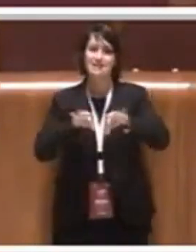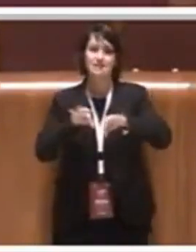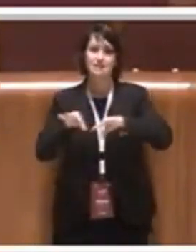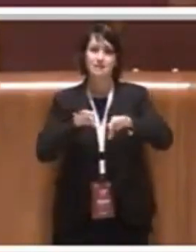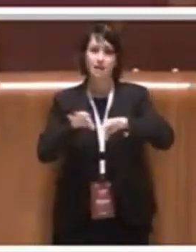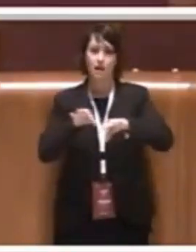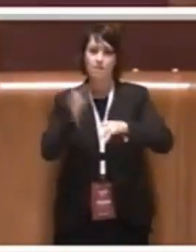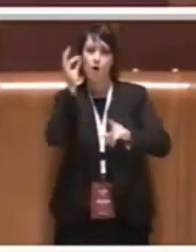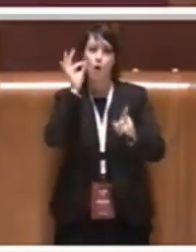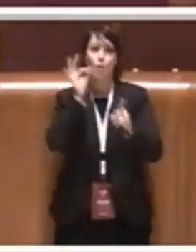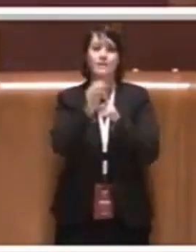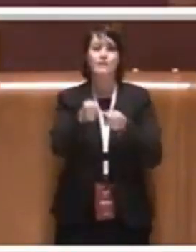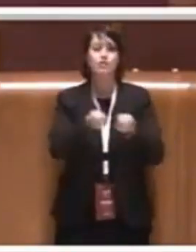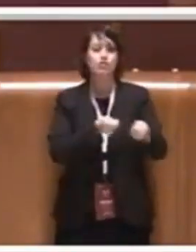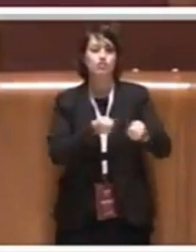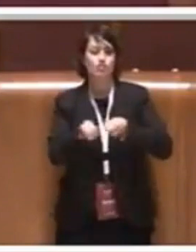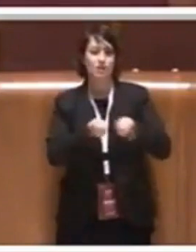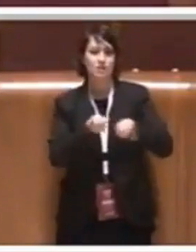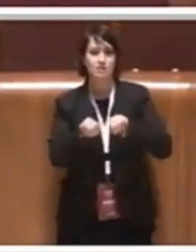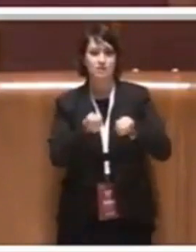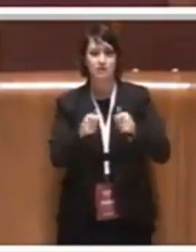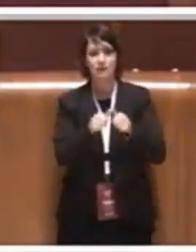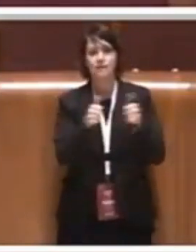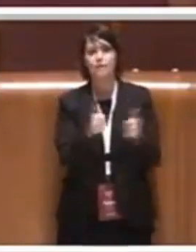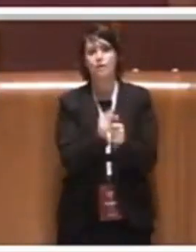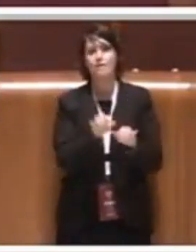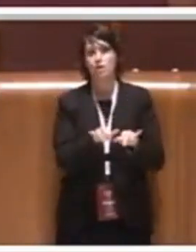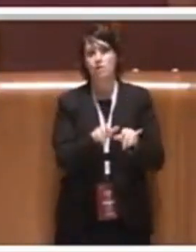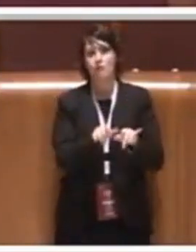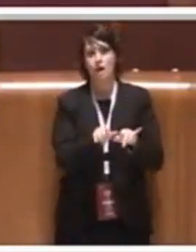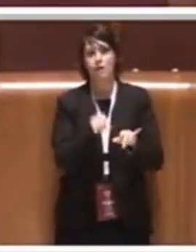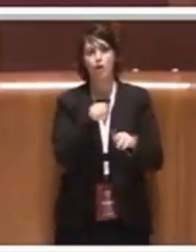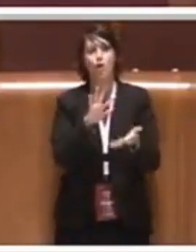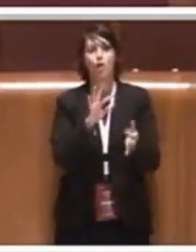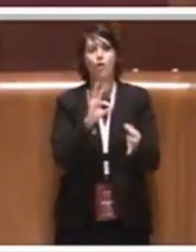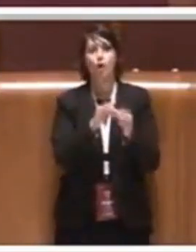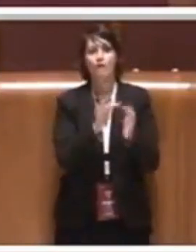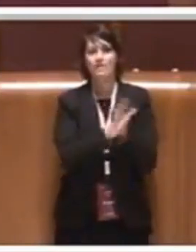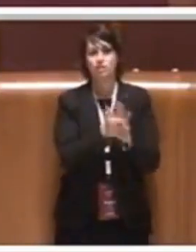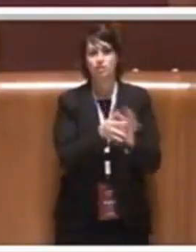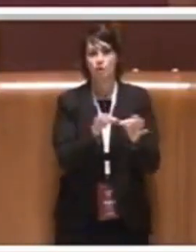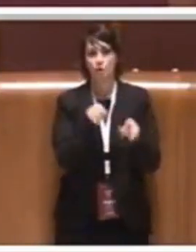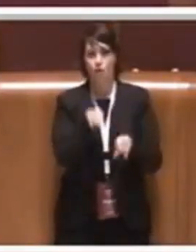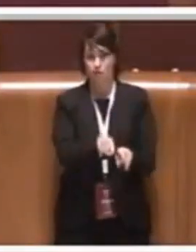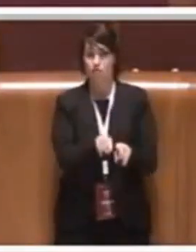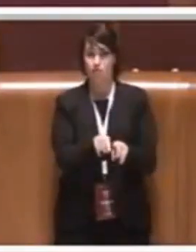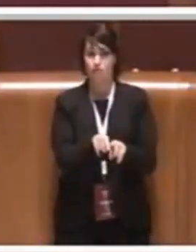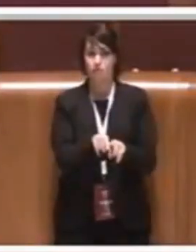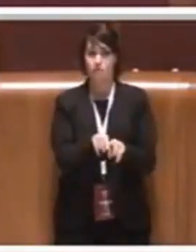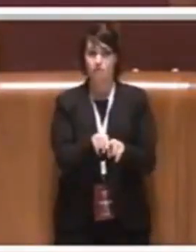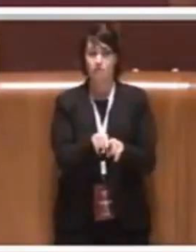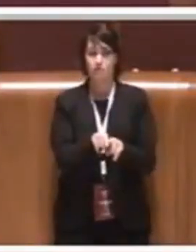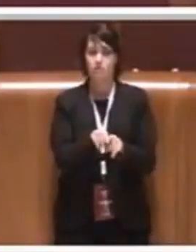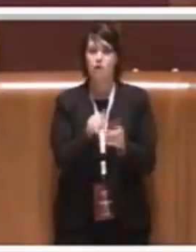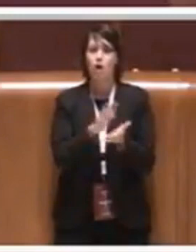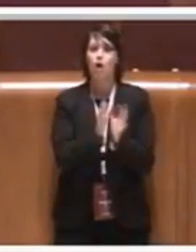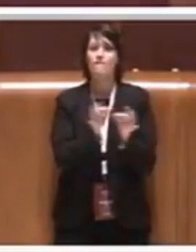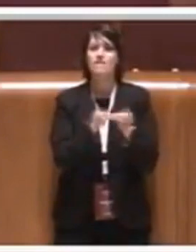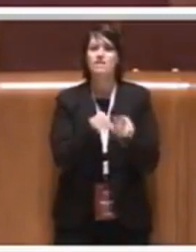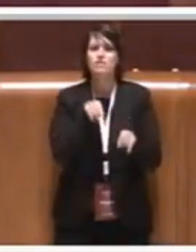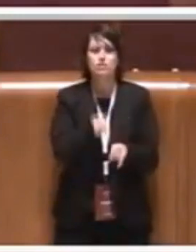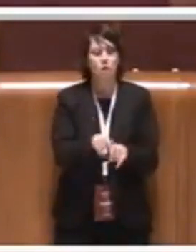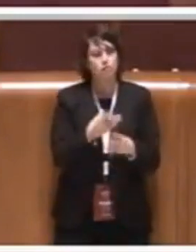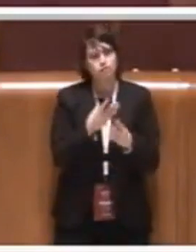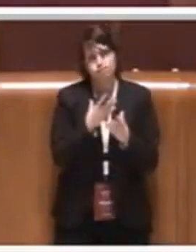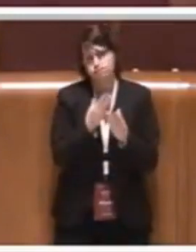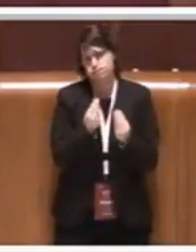in maniera informatizzata queste convenzioni. Come dicevo prima, si tratta di tantissime convenzioni che